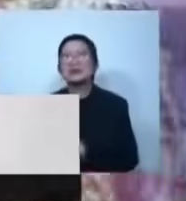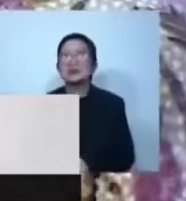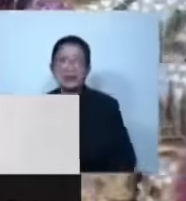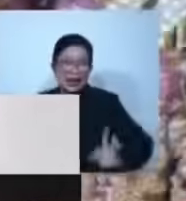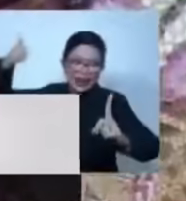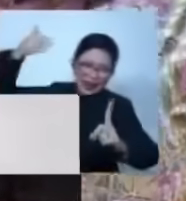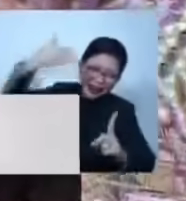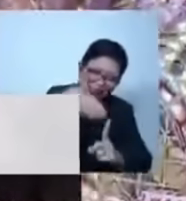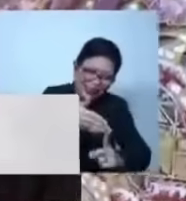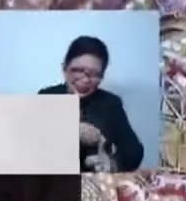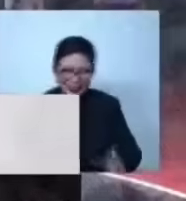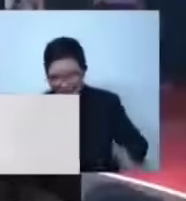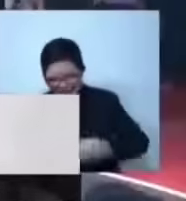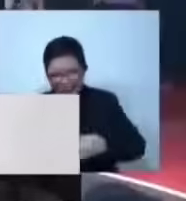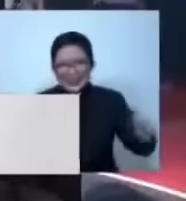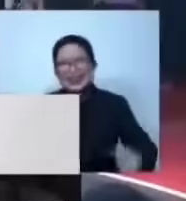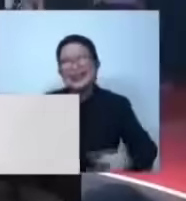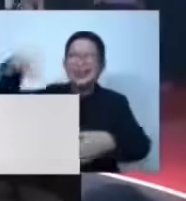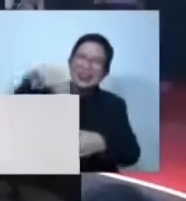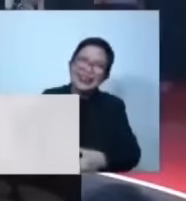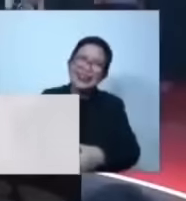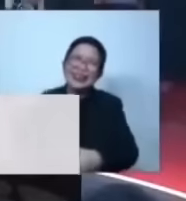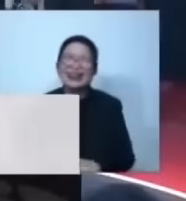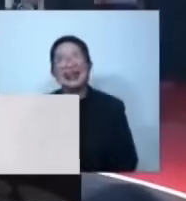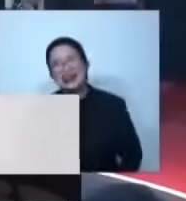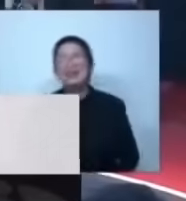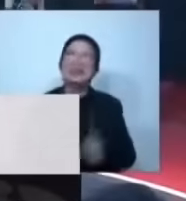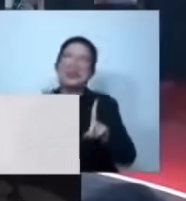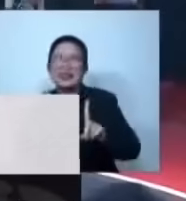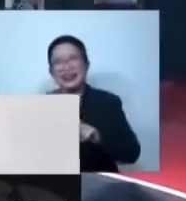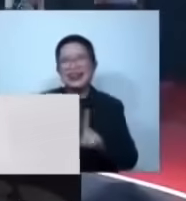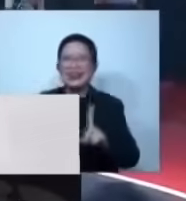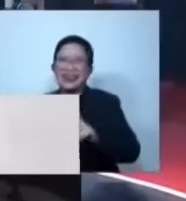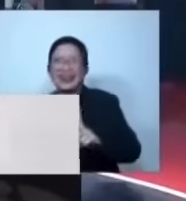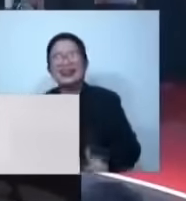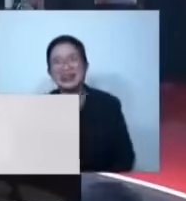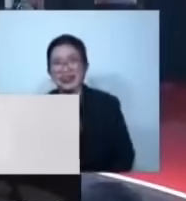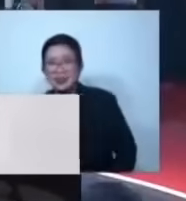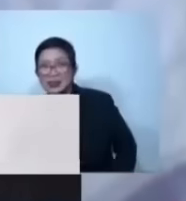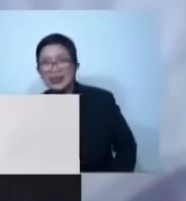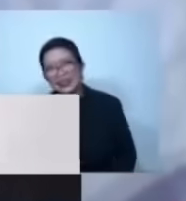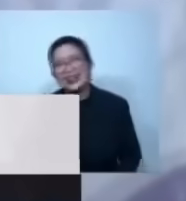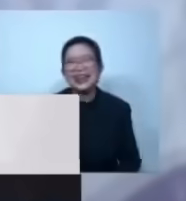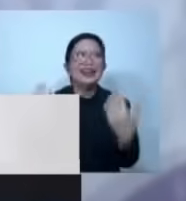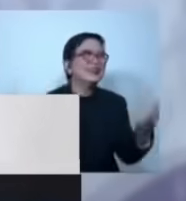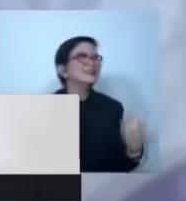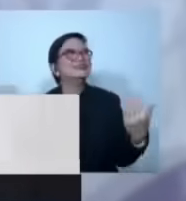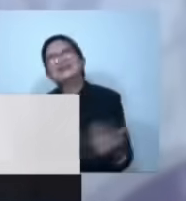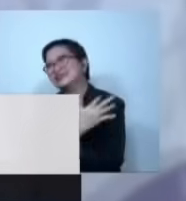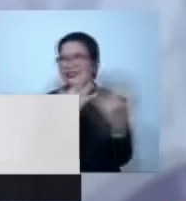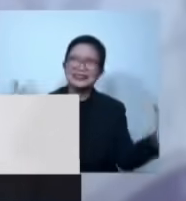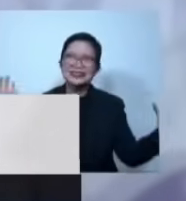menuju bilik suara labu 14 Februari Ayo rakyat